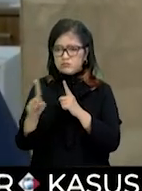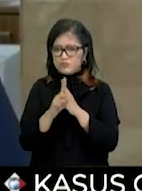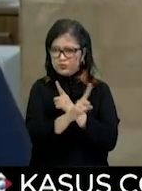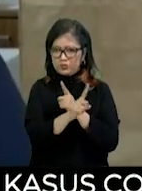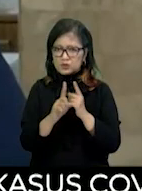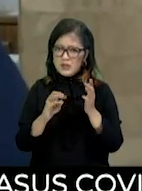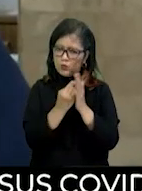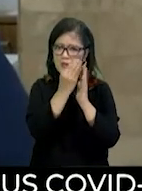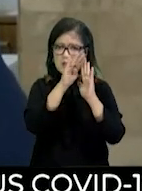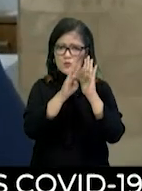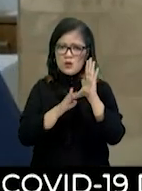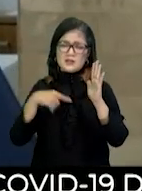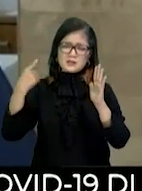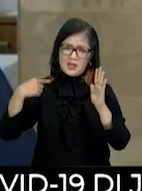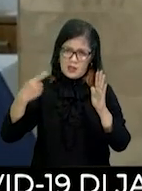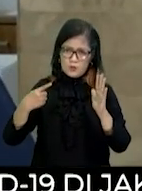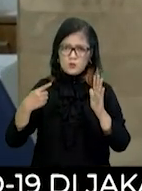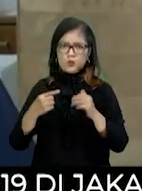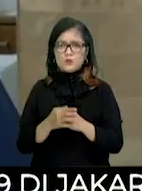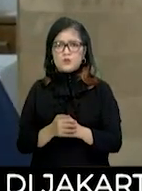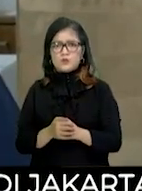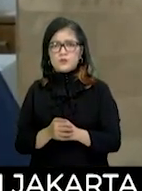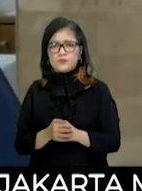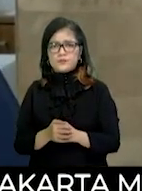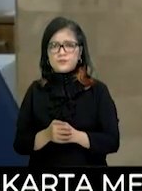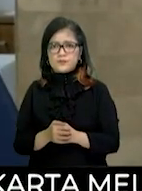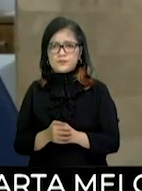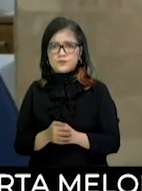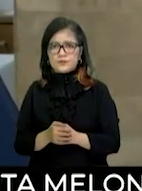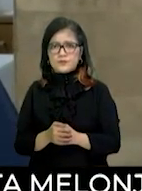proses vaksinasi. Dari Jakarta, Kevin Pakan, Nanda Gautama, iNews, melaporkan.